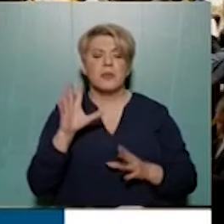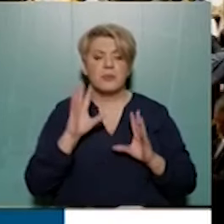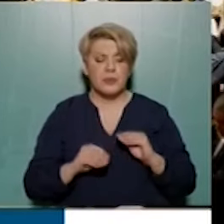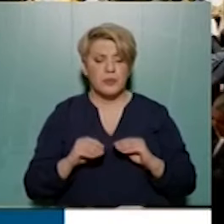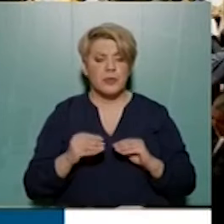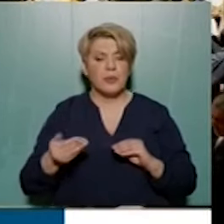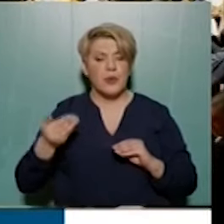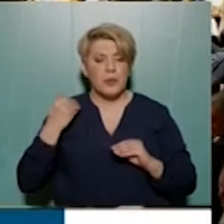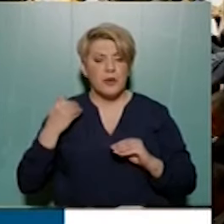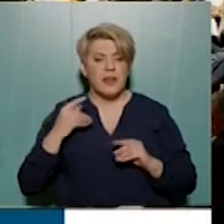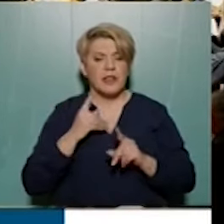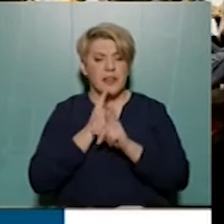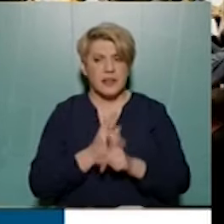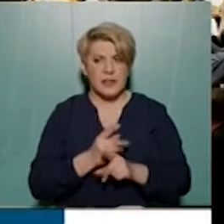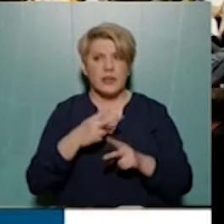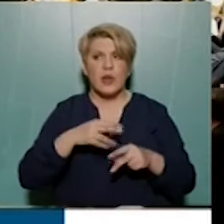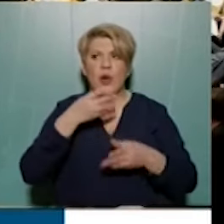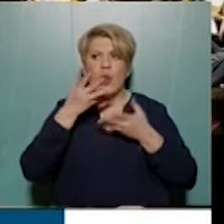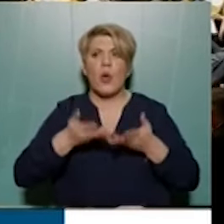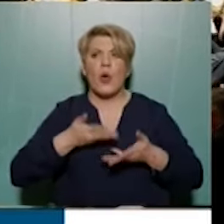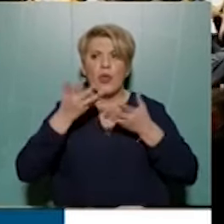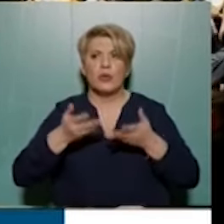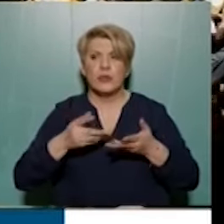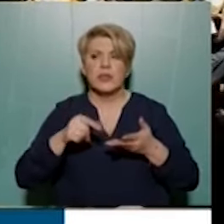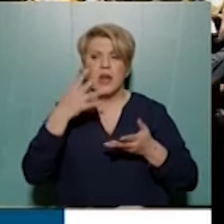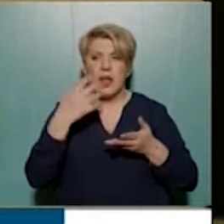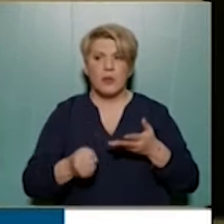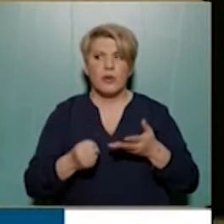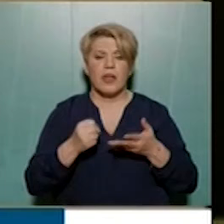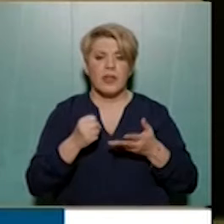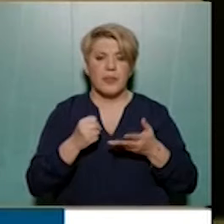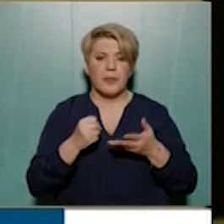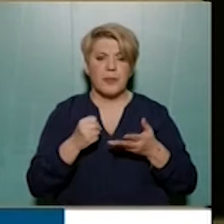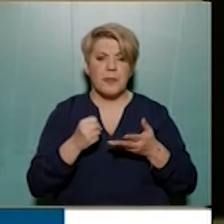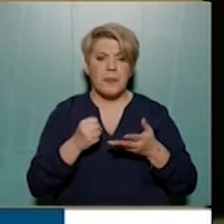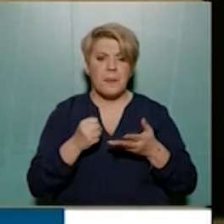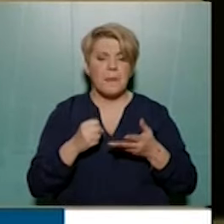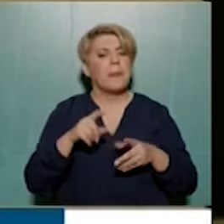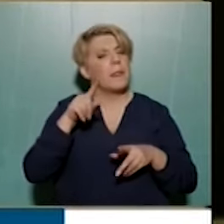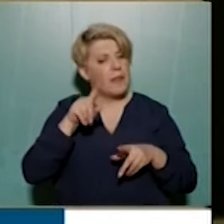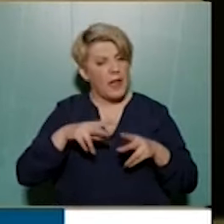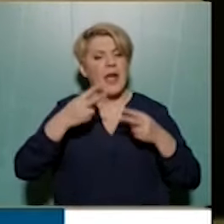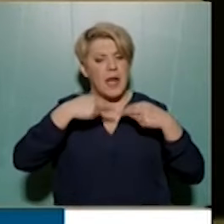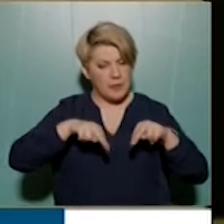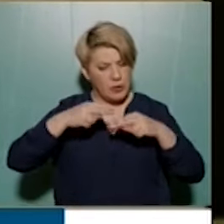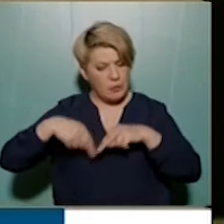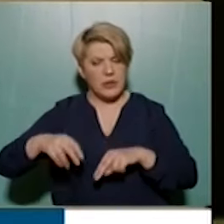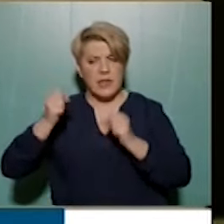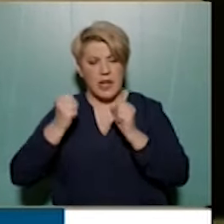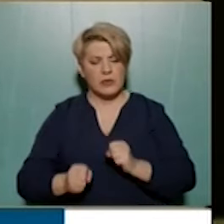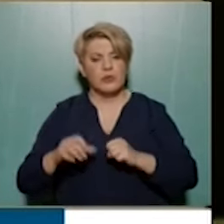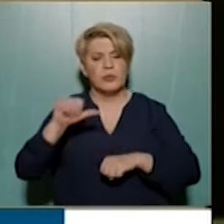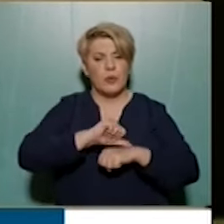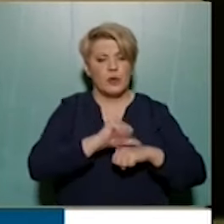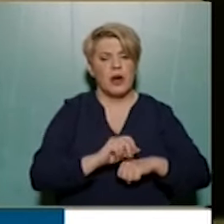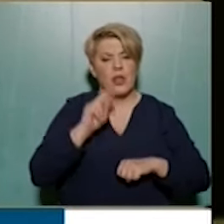θέσει και στην προηγούμενη ειδική συνεδρίαση λογοδοσίας και που έχουν θέσει κάτοικοι, επιτροπές κατοίκων της πόλης, που